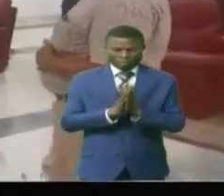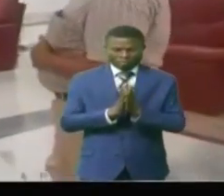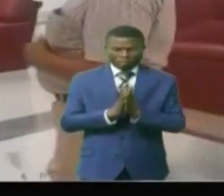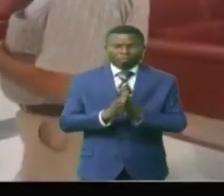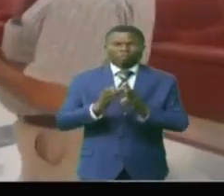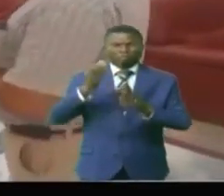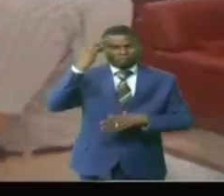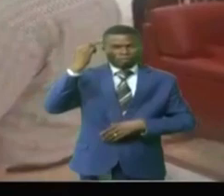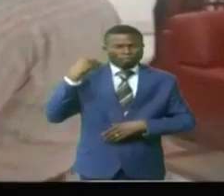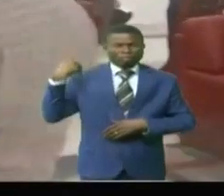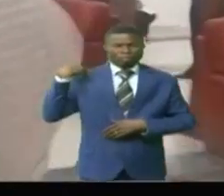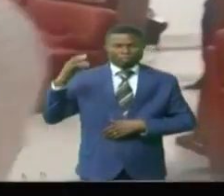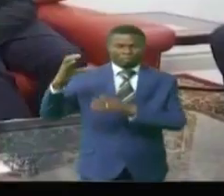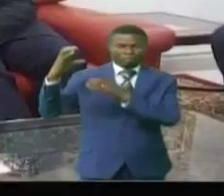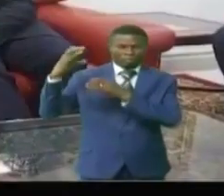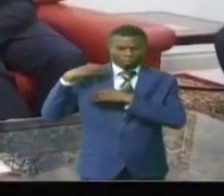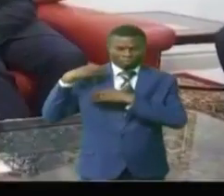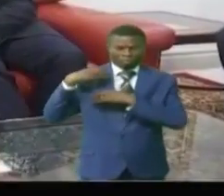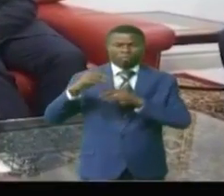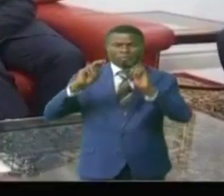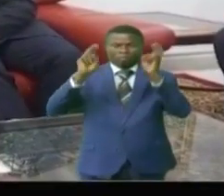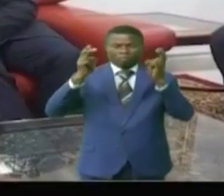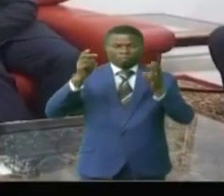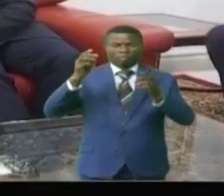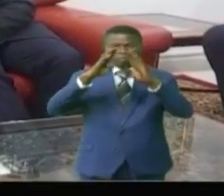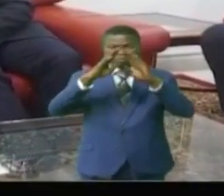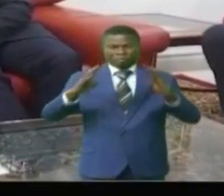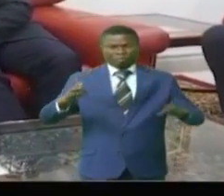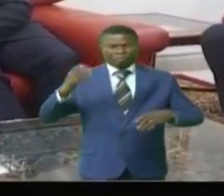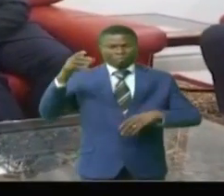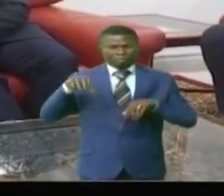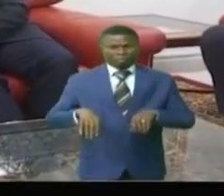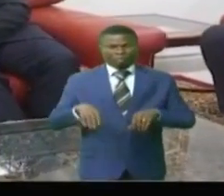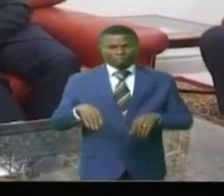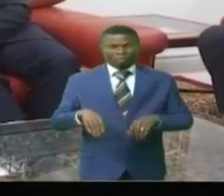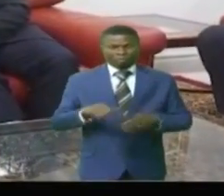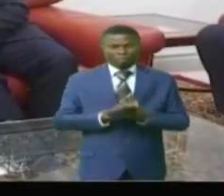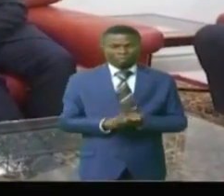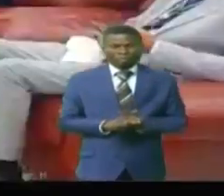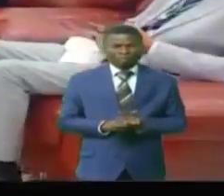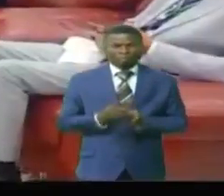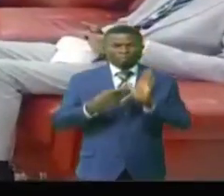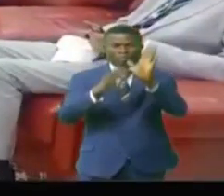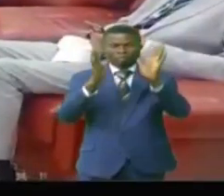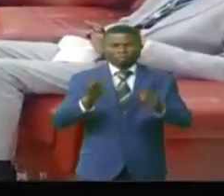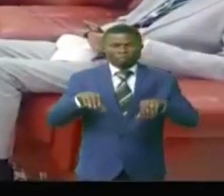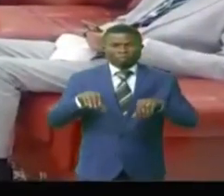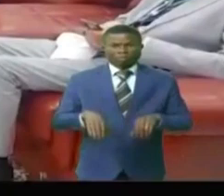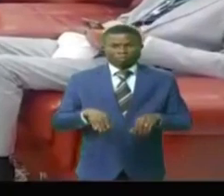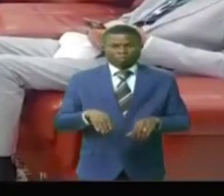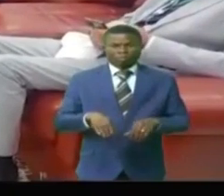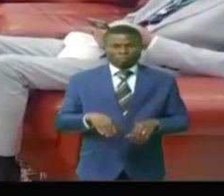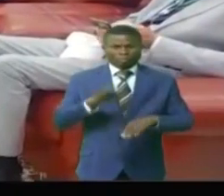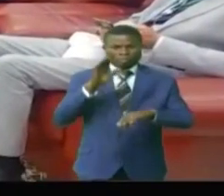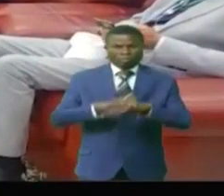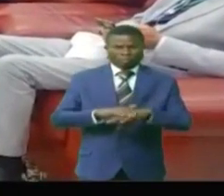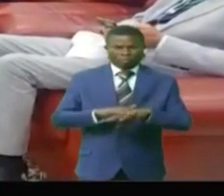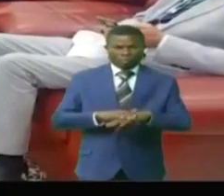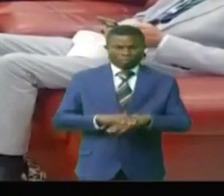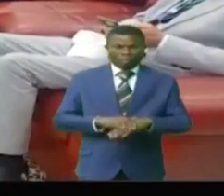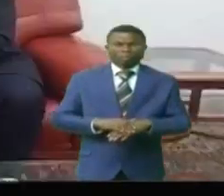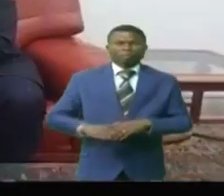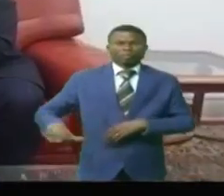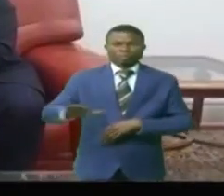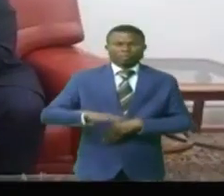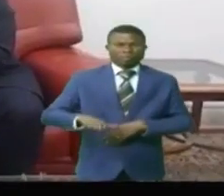par le ministre d'État en charge de l'urbanisme et habitat, Pius Mwabilou. Ses représentants de la RDC a foulé ces jours les sols